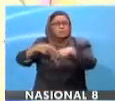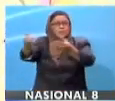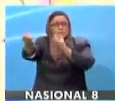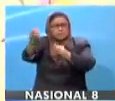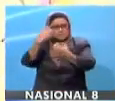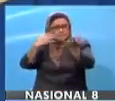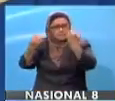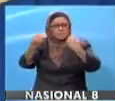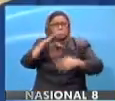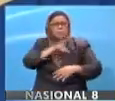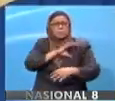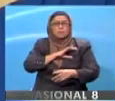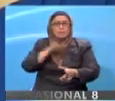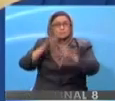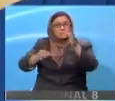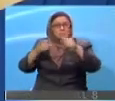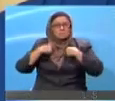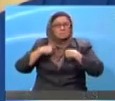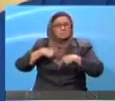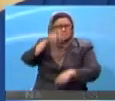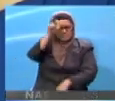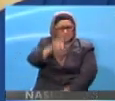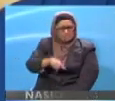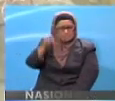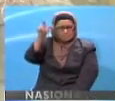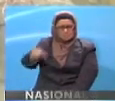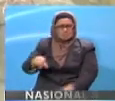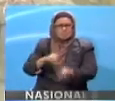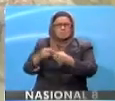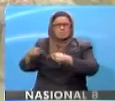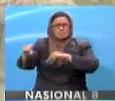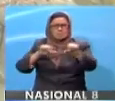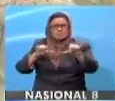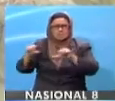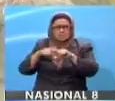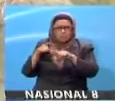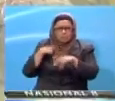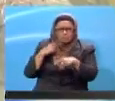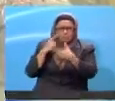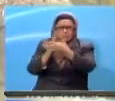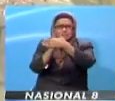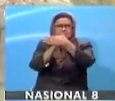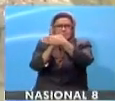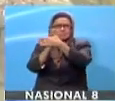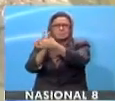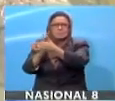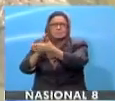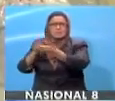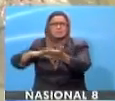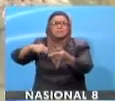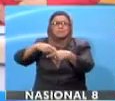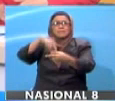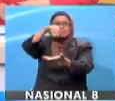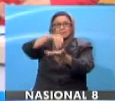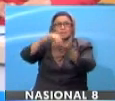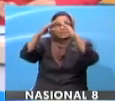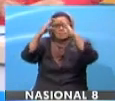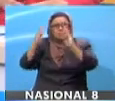sekiranya terdapat pergerakan atau karakter yang mencurigakan di kawasan perumahan masing-masing.